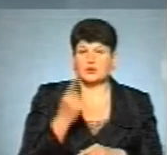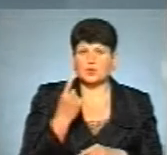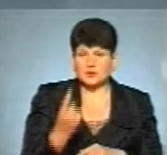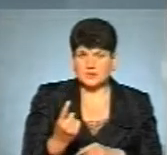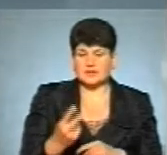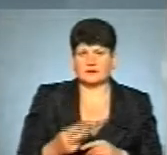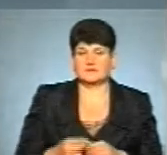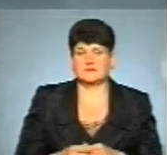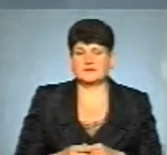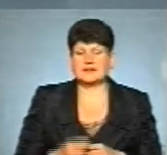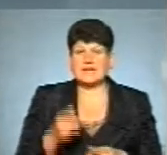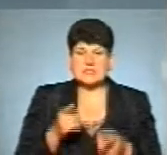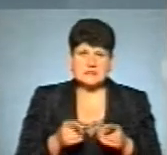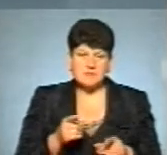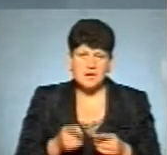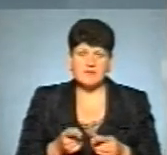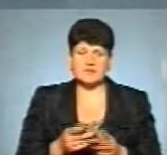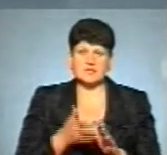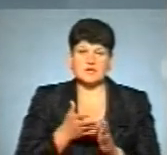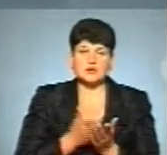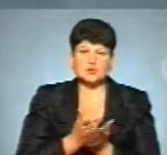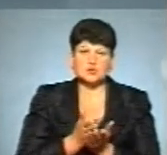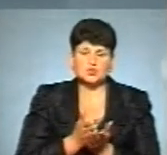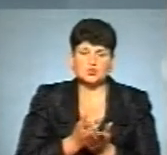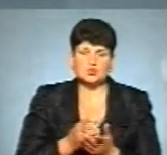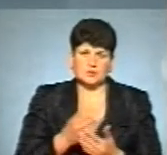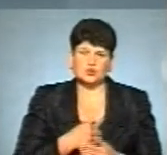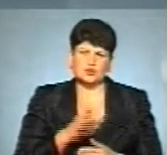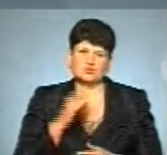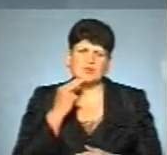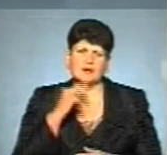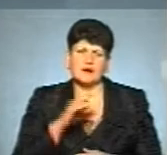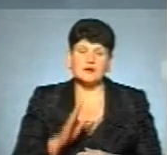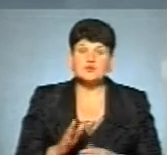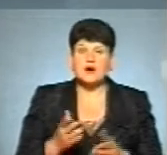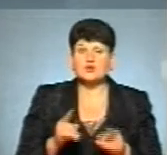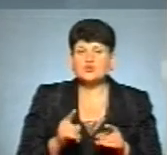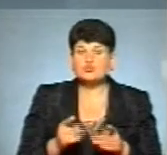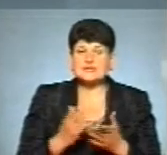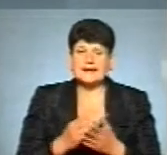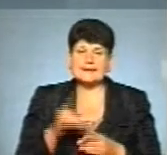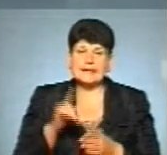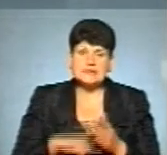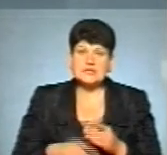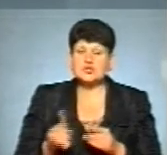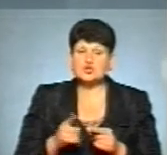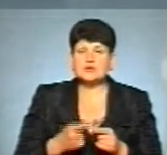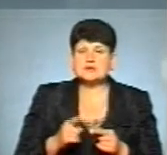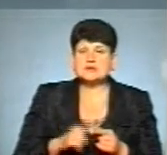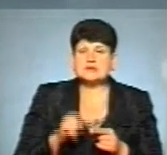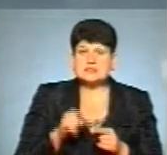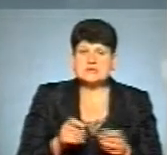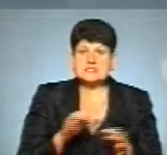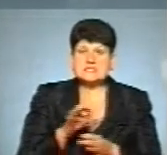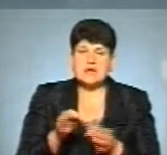другого. Насправді, тобто інфраструктура ще так бажає кращого, і чомусь така якась є надія, що ці там